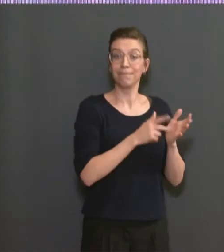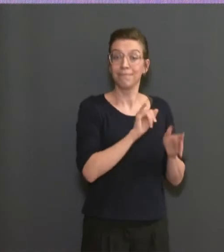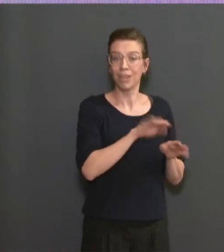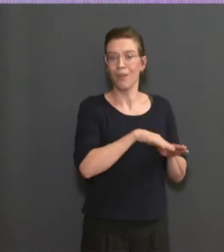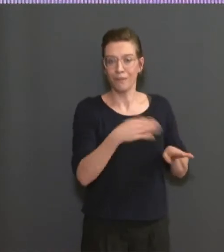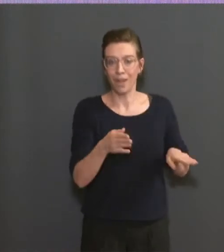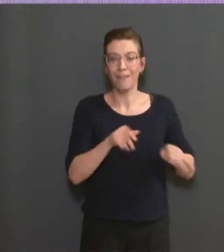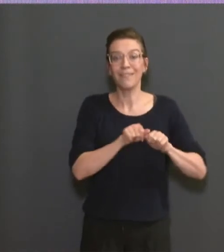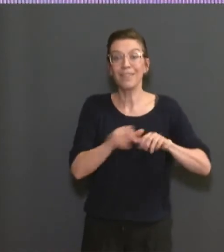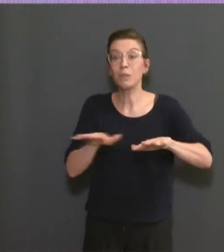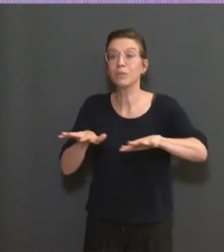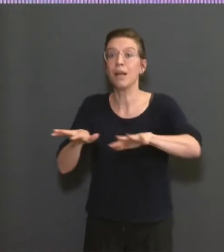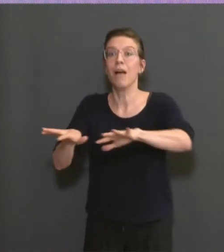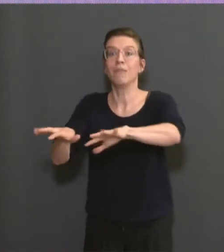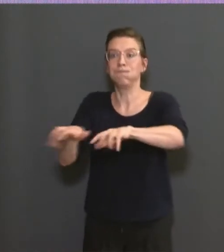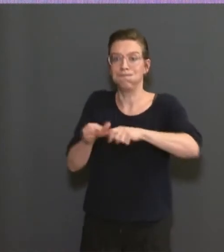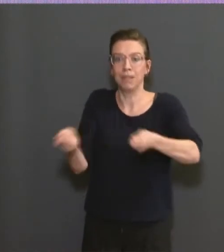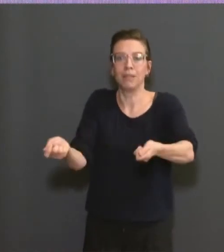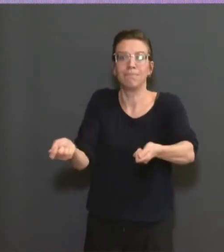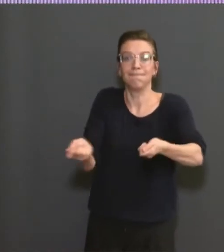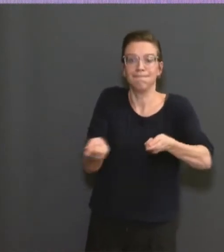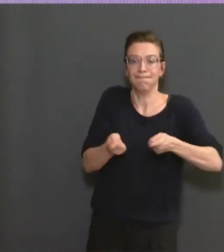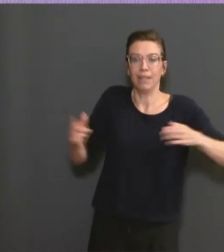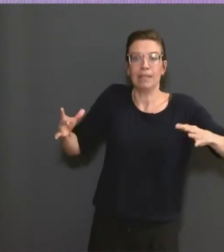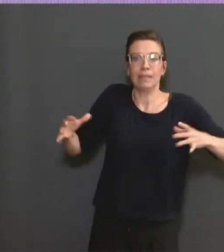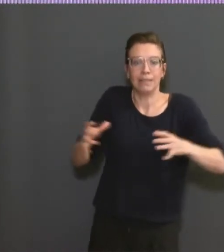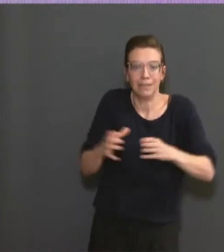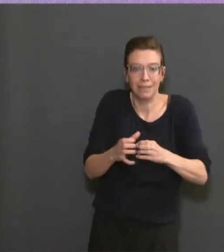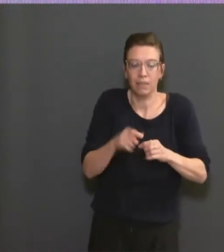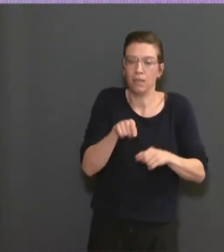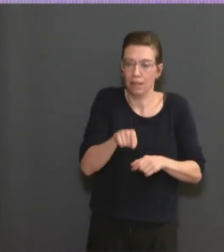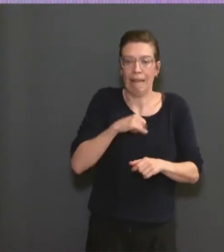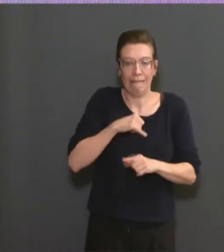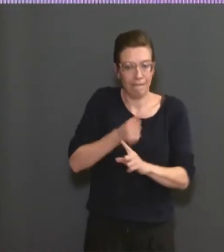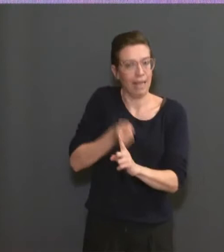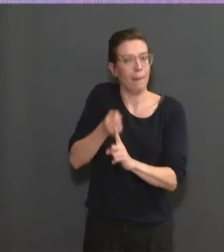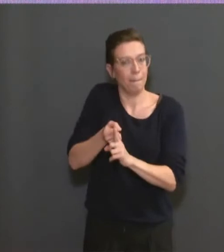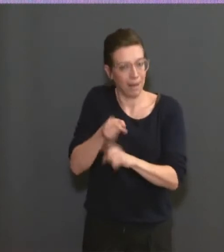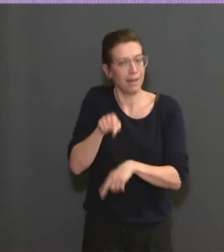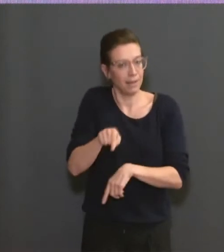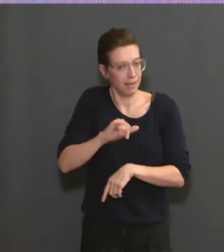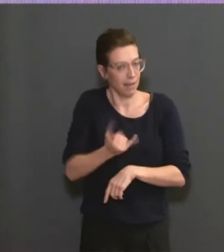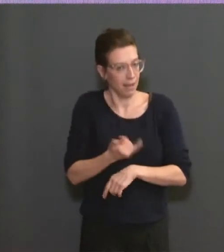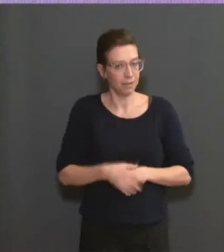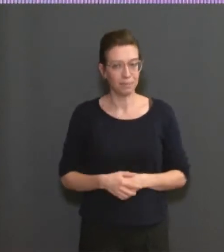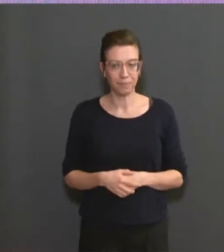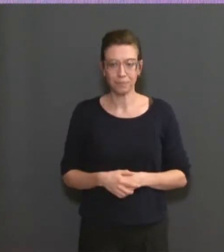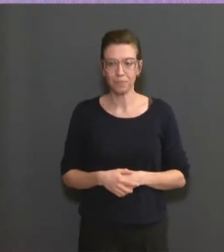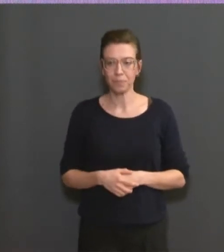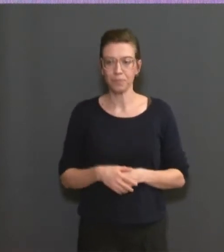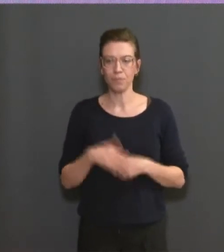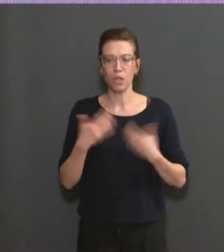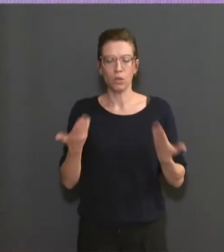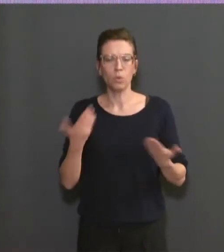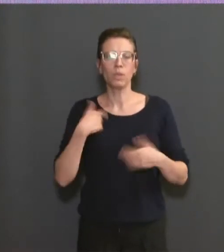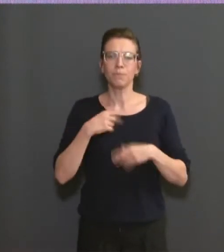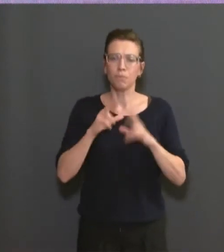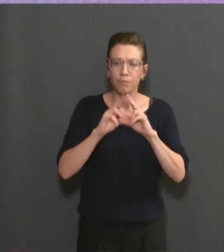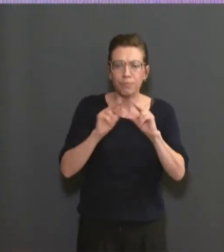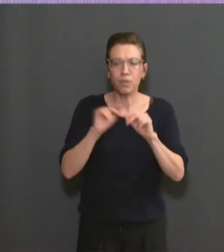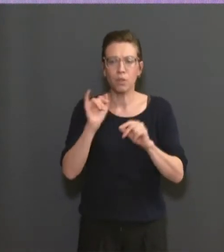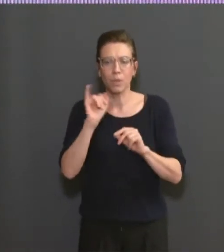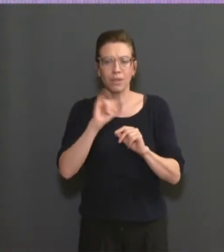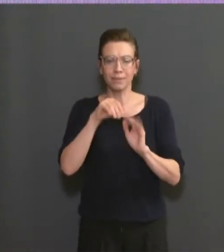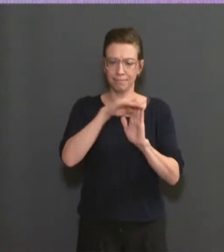Alle informatie over telethuiswerk en de maatregelen om het werk veilig te laten verlopen kan u vinden op de website van de